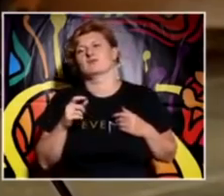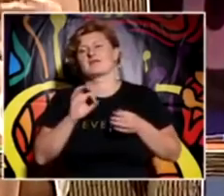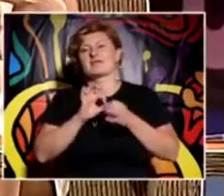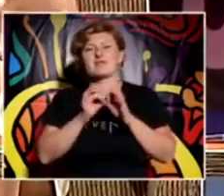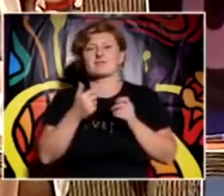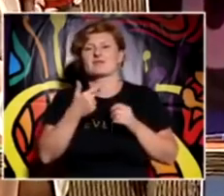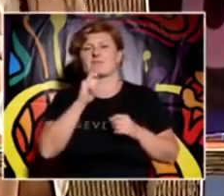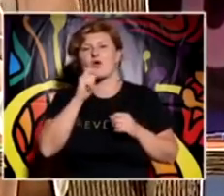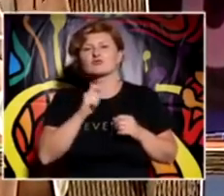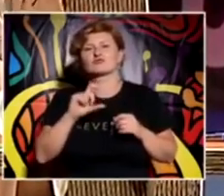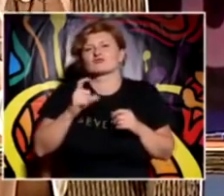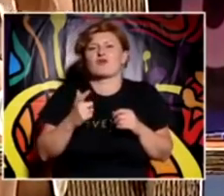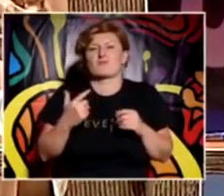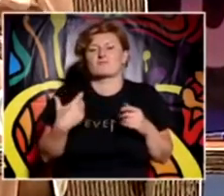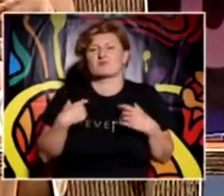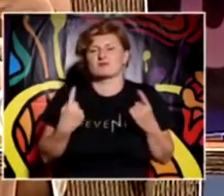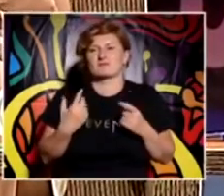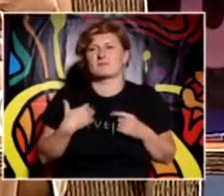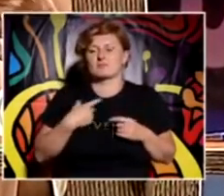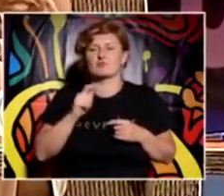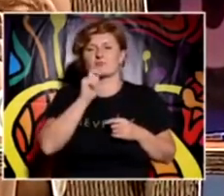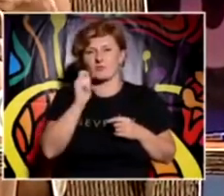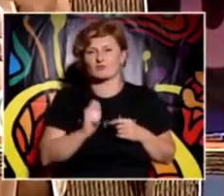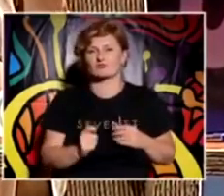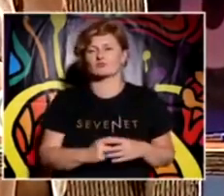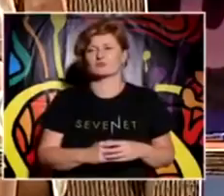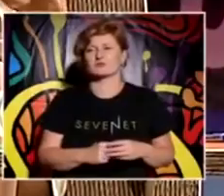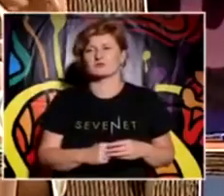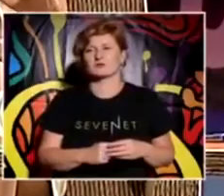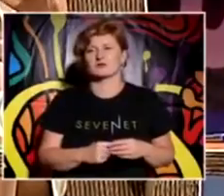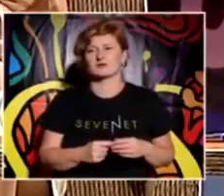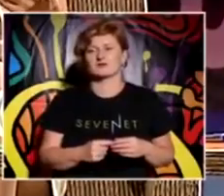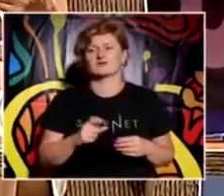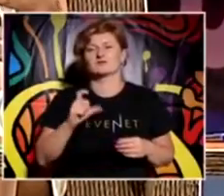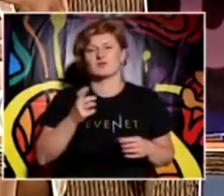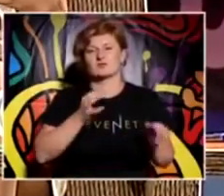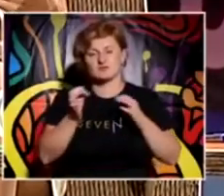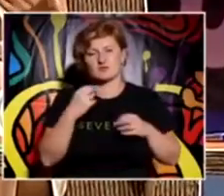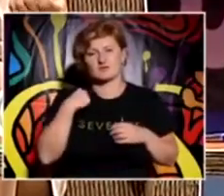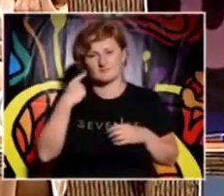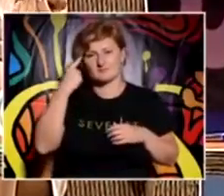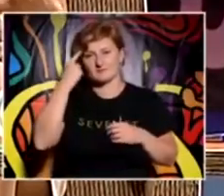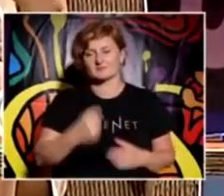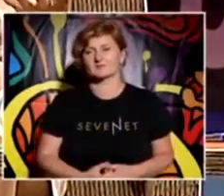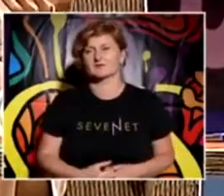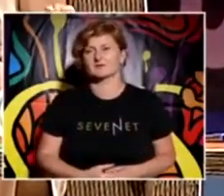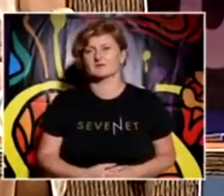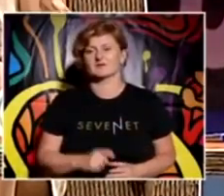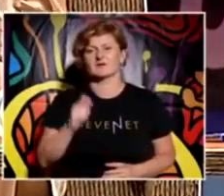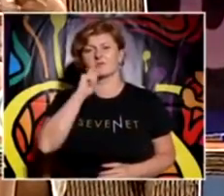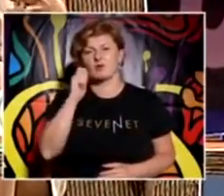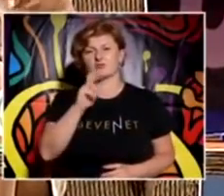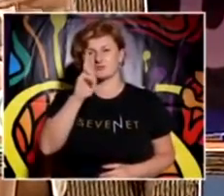podróż? Znaczy może nie w życiu, ale w podróży, tak z takich historii, które tak dobrze wspominamy, to podróż na